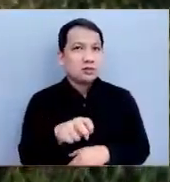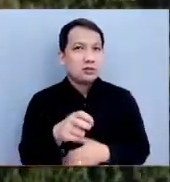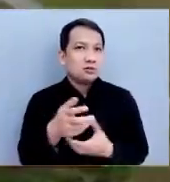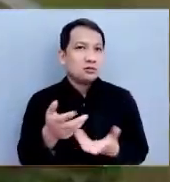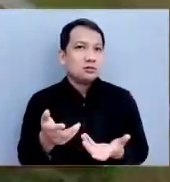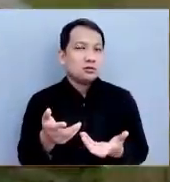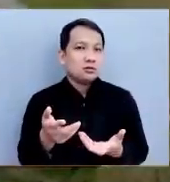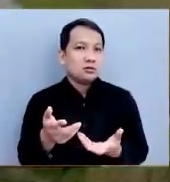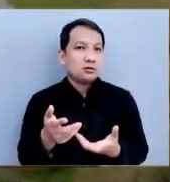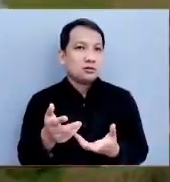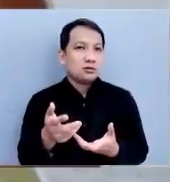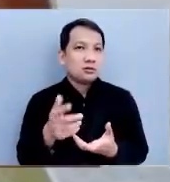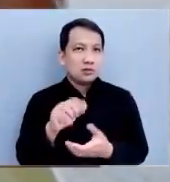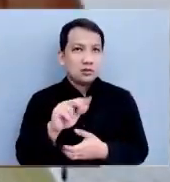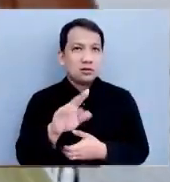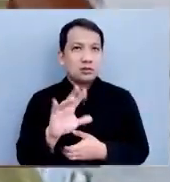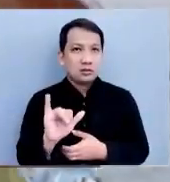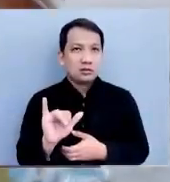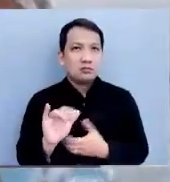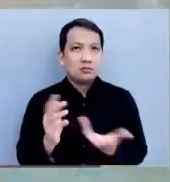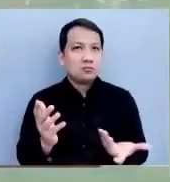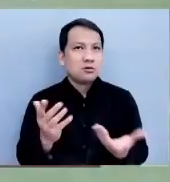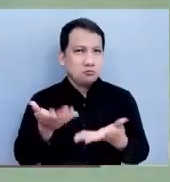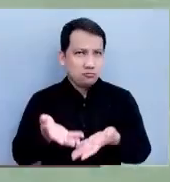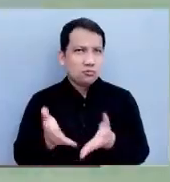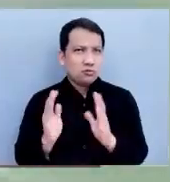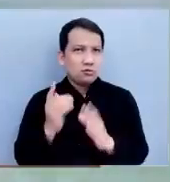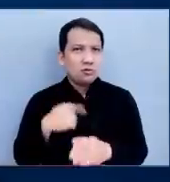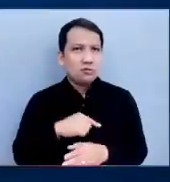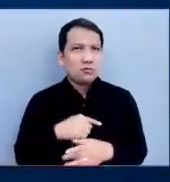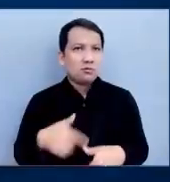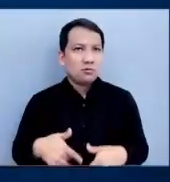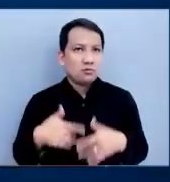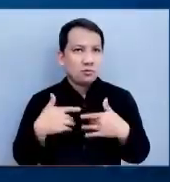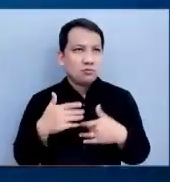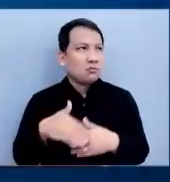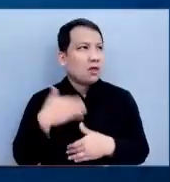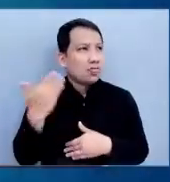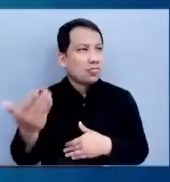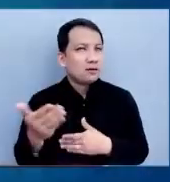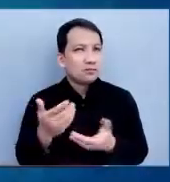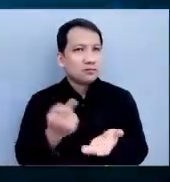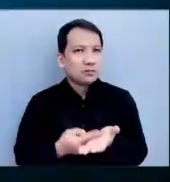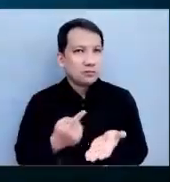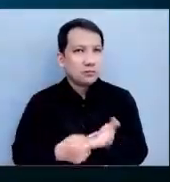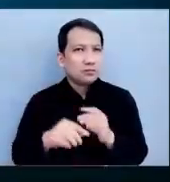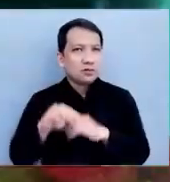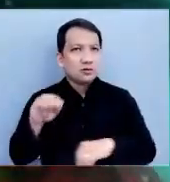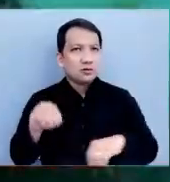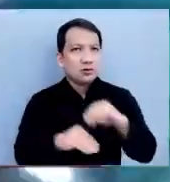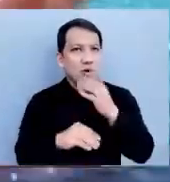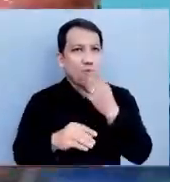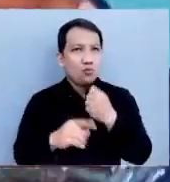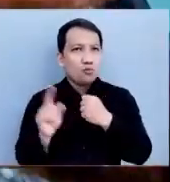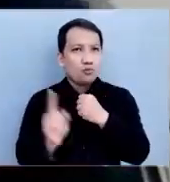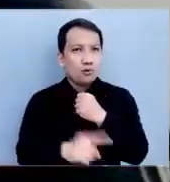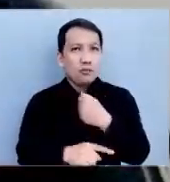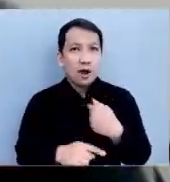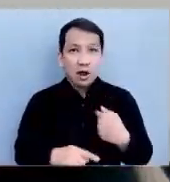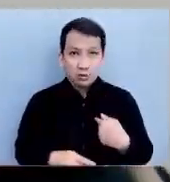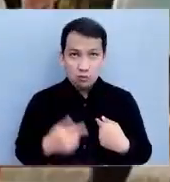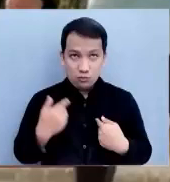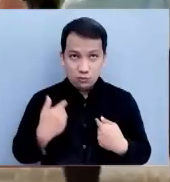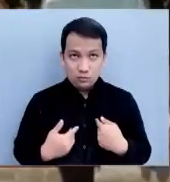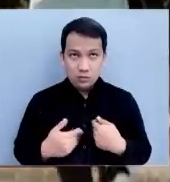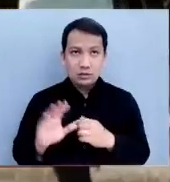ad agency, at we can go on with our lives. Saka na natin pag-usapan kung sinong paparusahan. Basta ako,